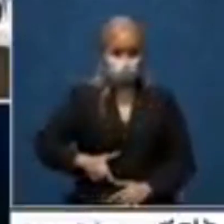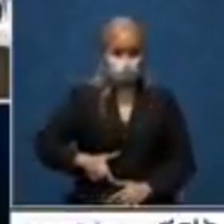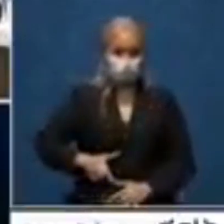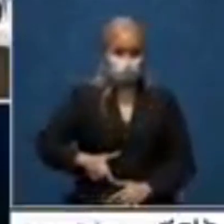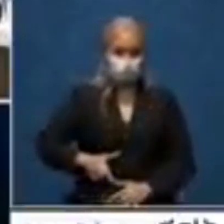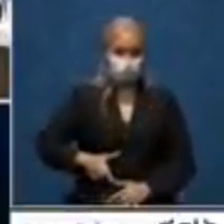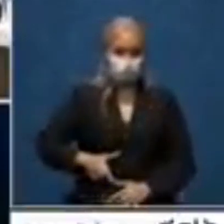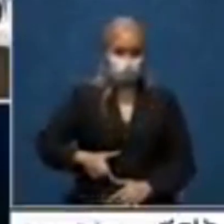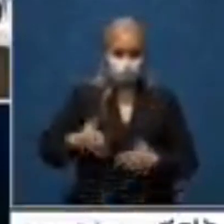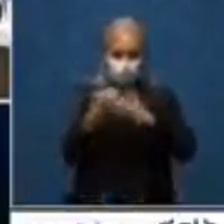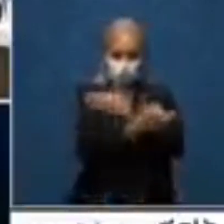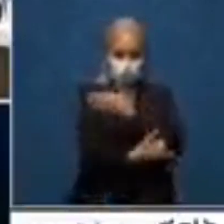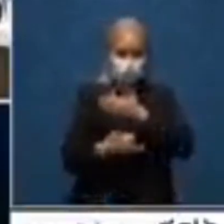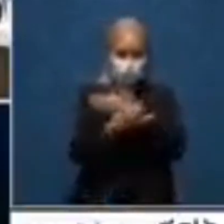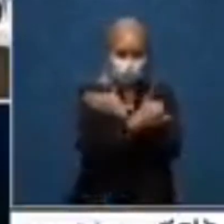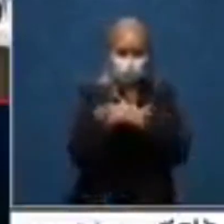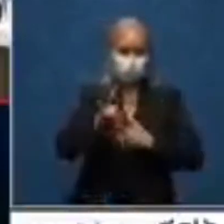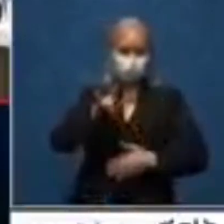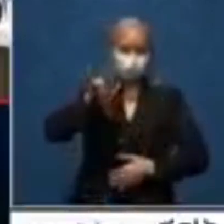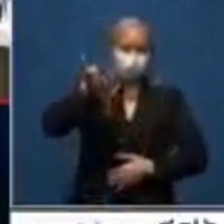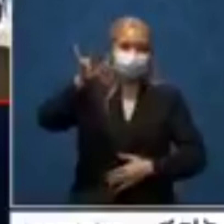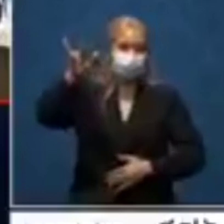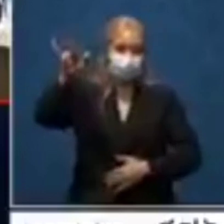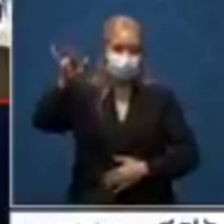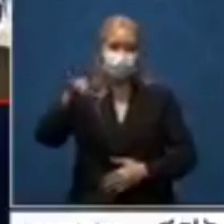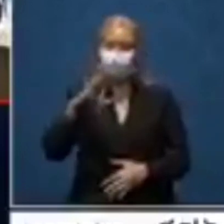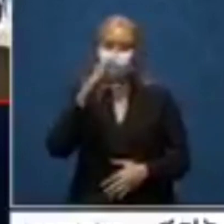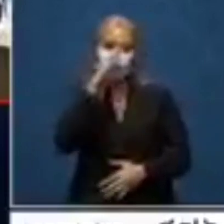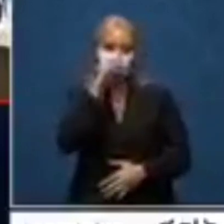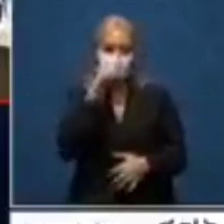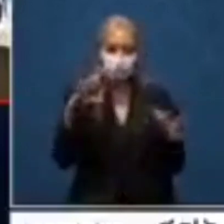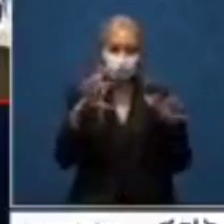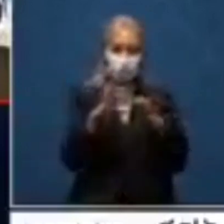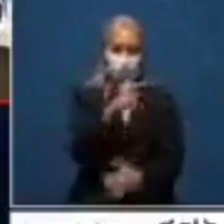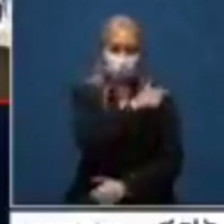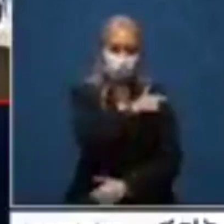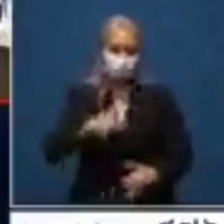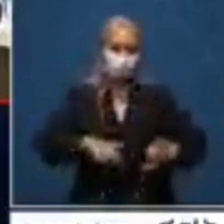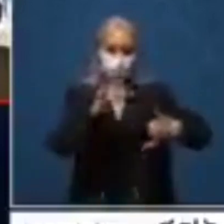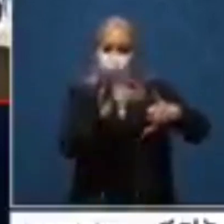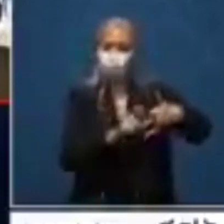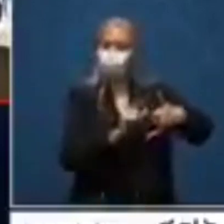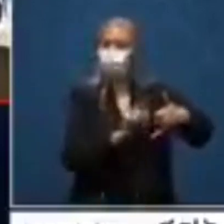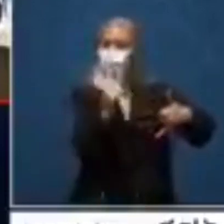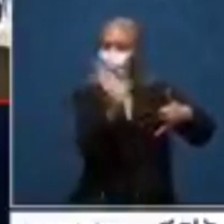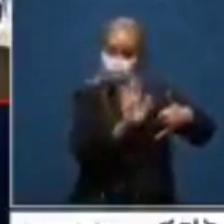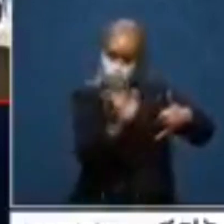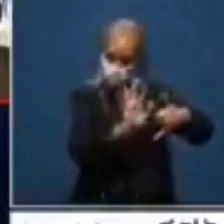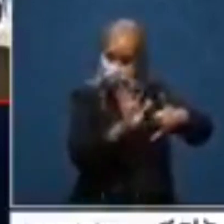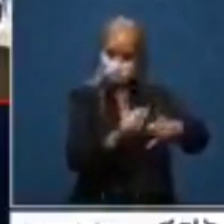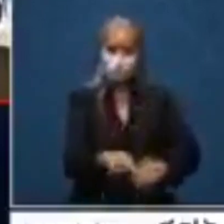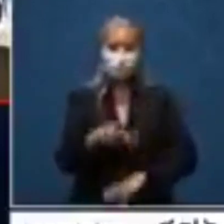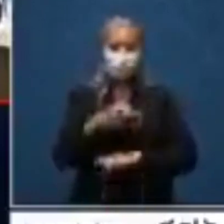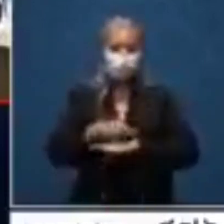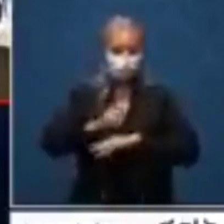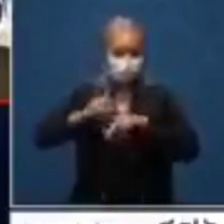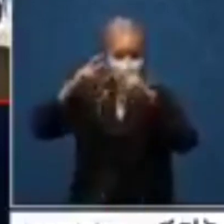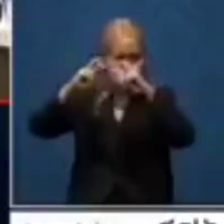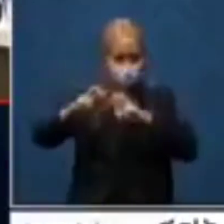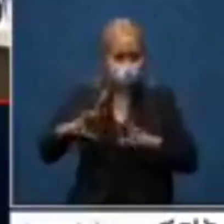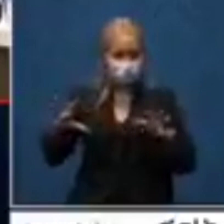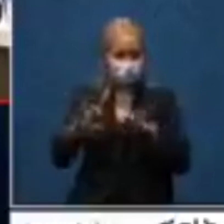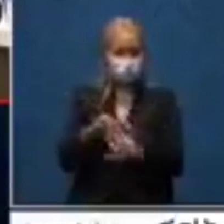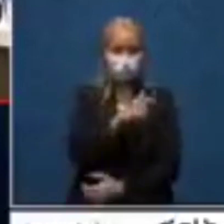ไปต่างประเทศไม่ได้พูดถึงตัวพระมหากษัตริย์ไม่ได้พูดถึงสถาบันใดๆเลยครับแต่ท่านประธานไปวินิจฉัยว่าเป็นการพูดถึงสถา